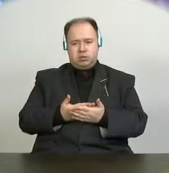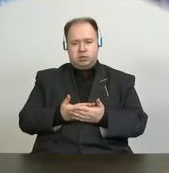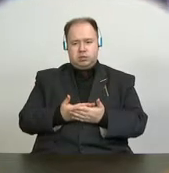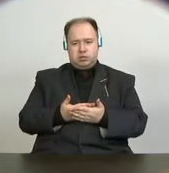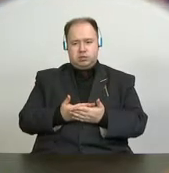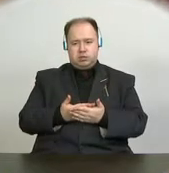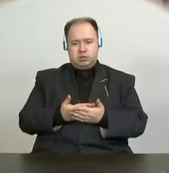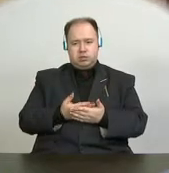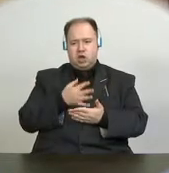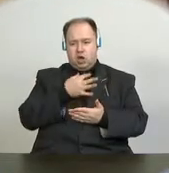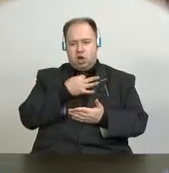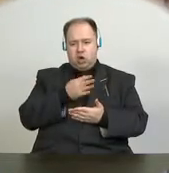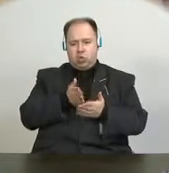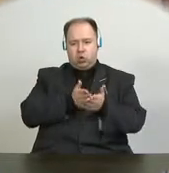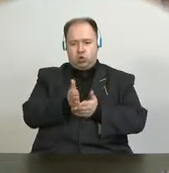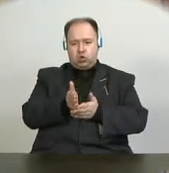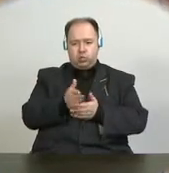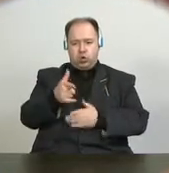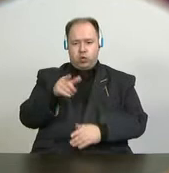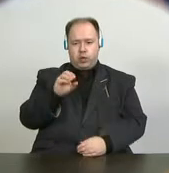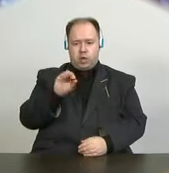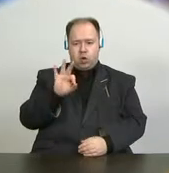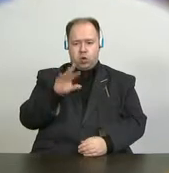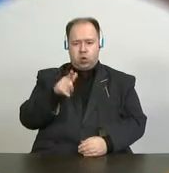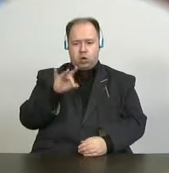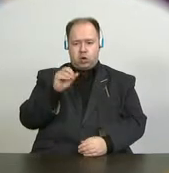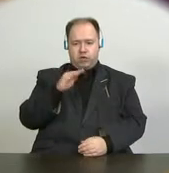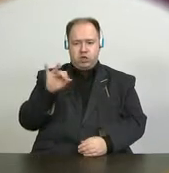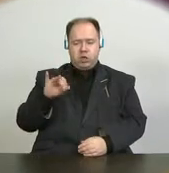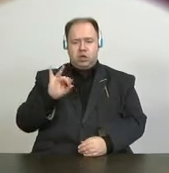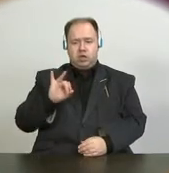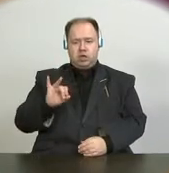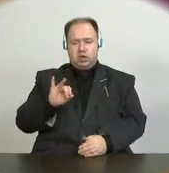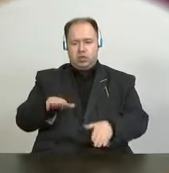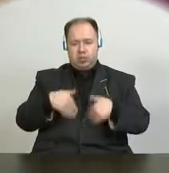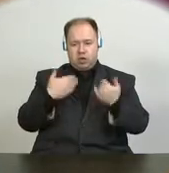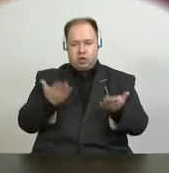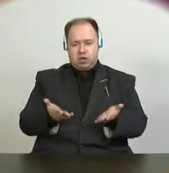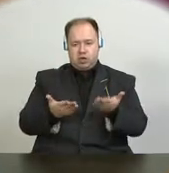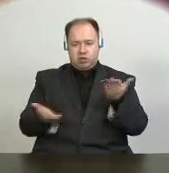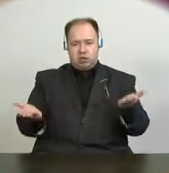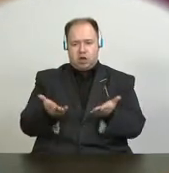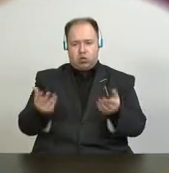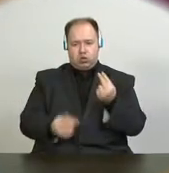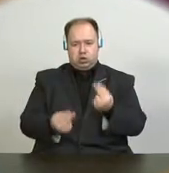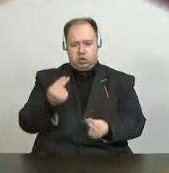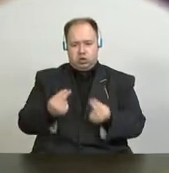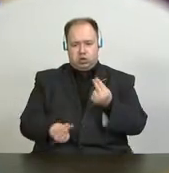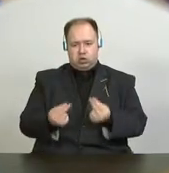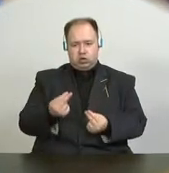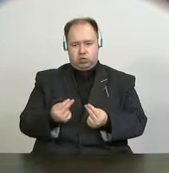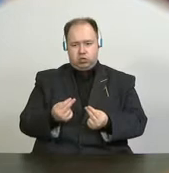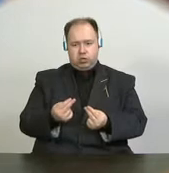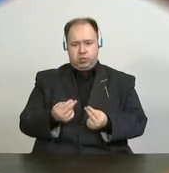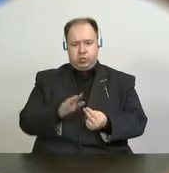любой курс там по географии ли еще почему-то и прикладывать к этому какую-то игру даже не